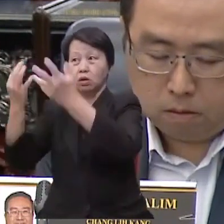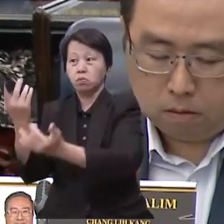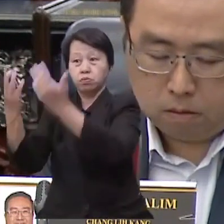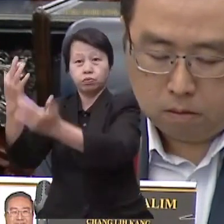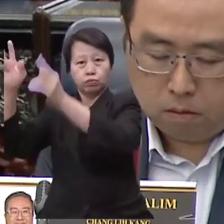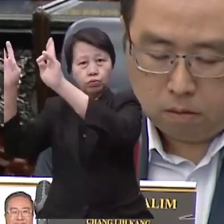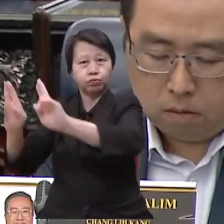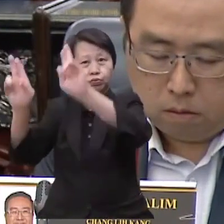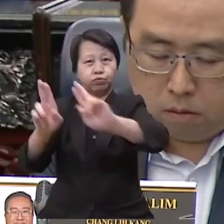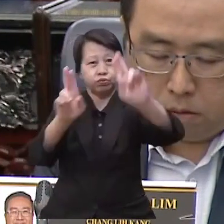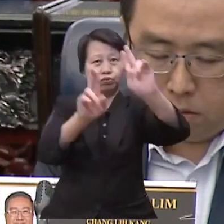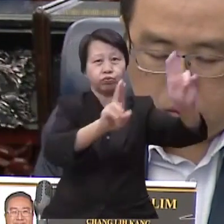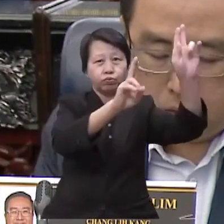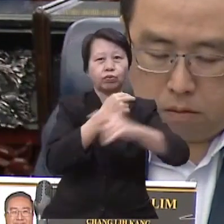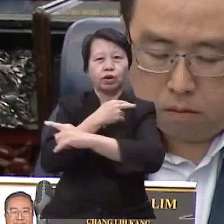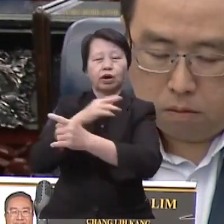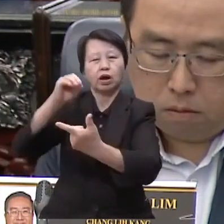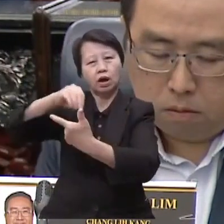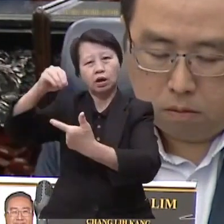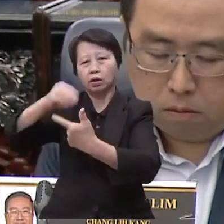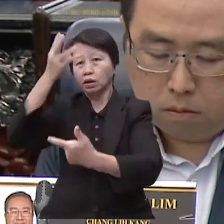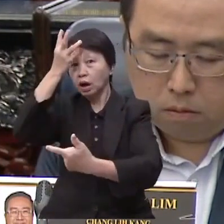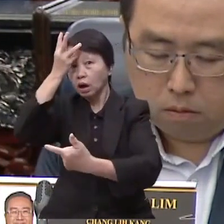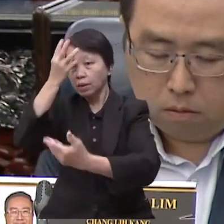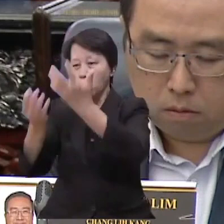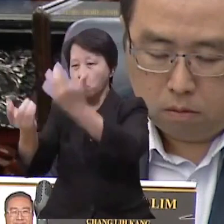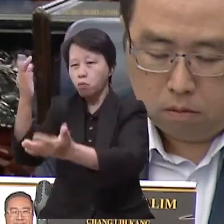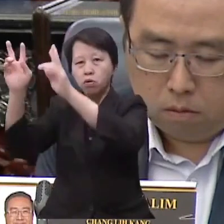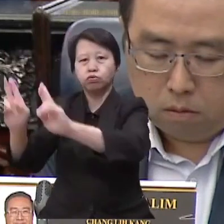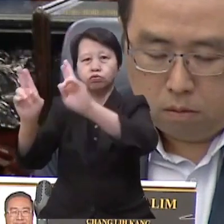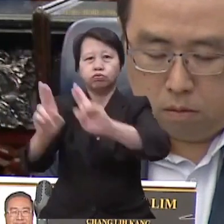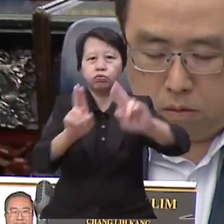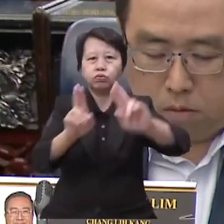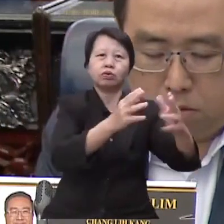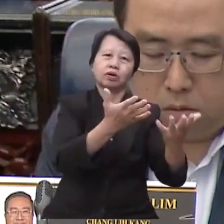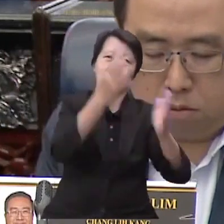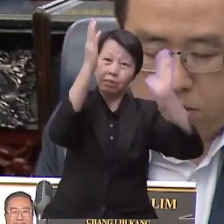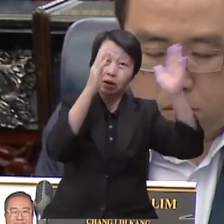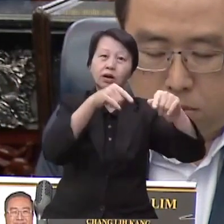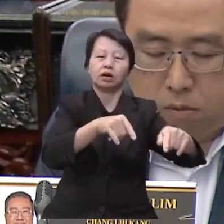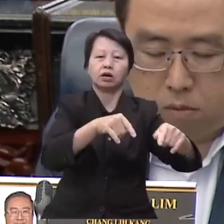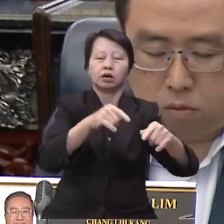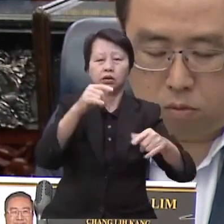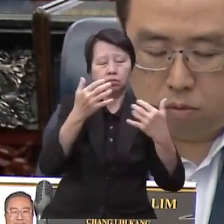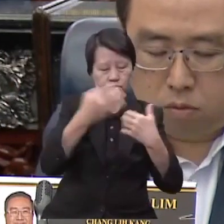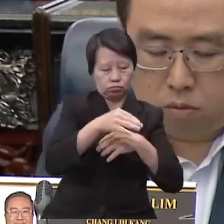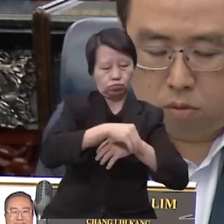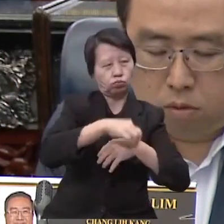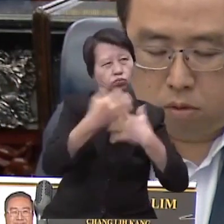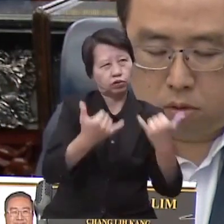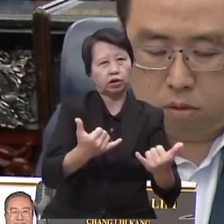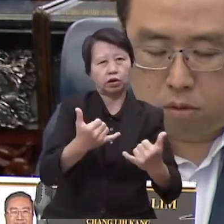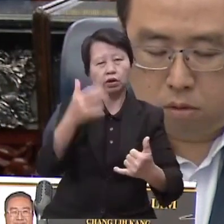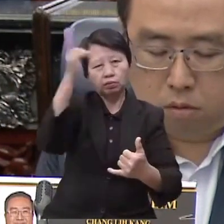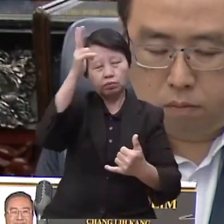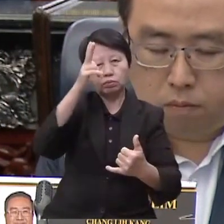terbuka di Sumatera atau Kalimantan buat masa ini kerajaan mengambil pendekatan diplomasi dan berpandangan bahawa